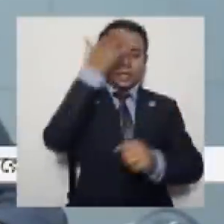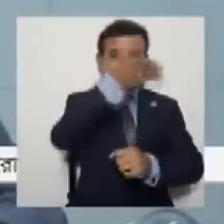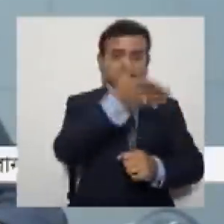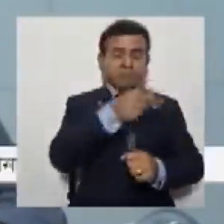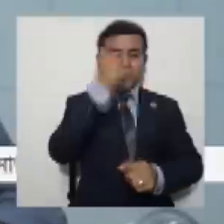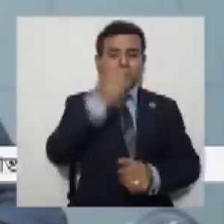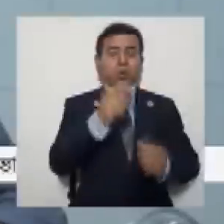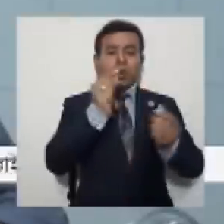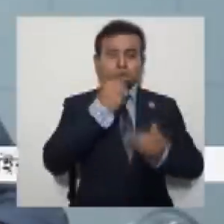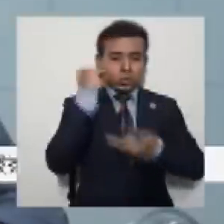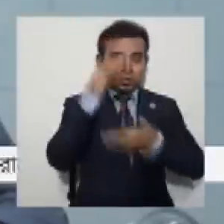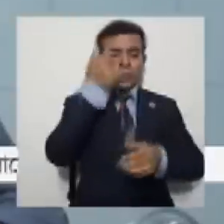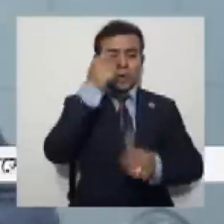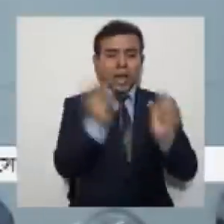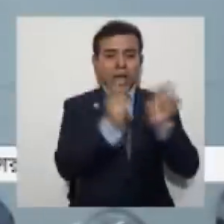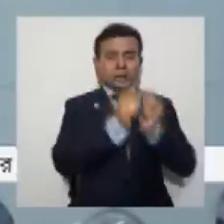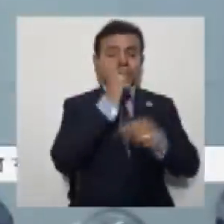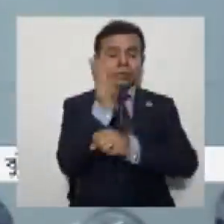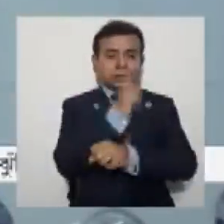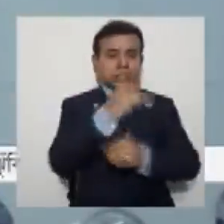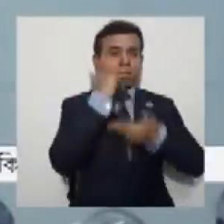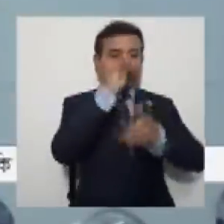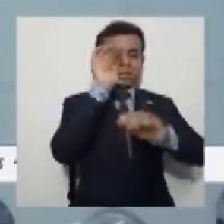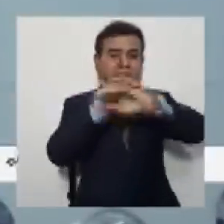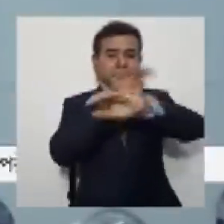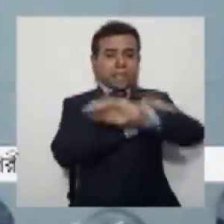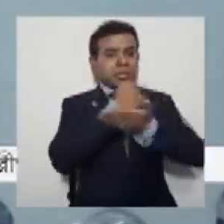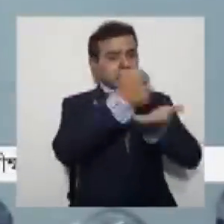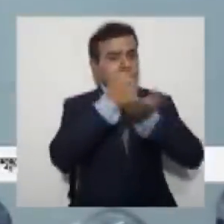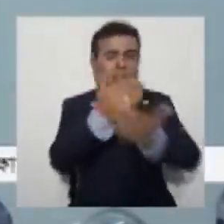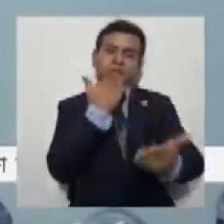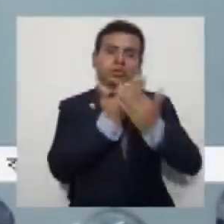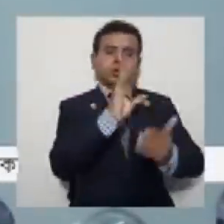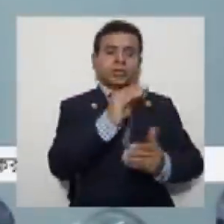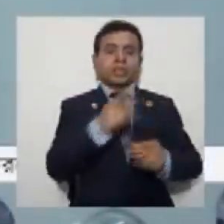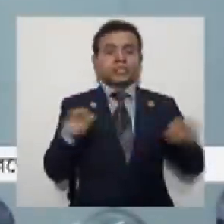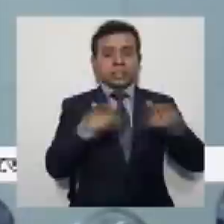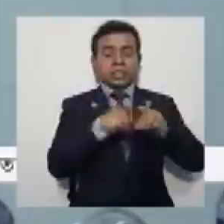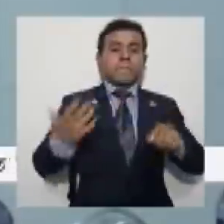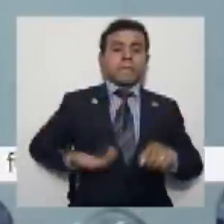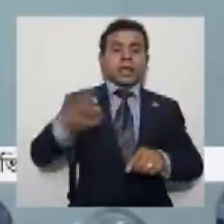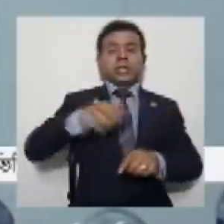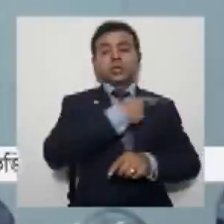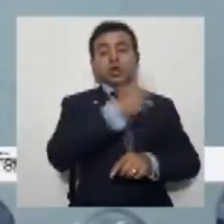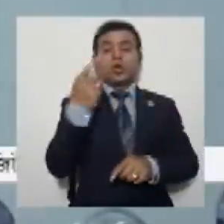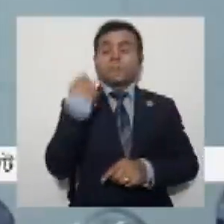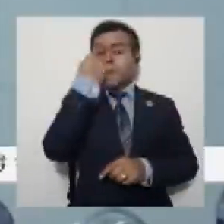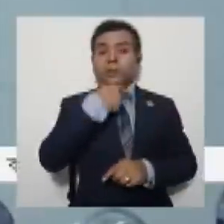মানুষকে ধন্যবাদ জানাই যারা সরকারের বিধিনিষেধগুলো মেনে চলছেন এবং কষ্ট করে ঘরে